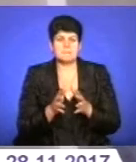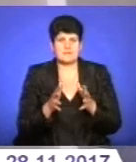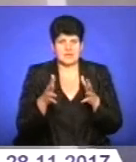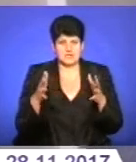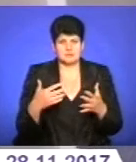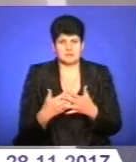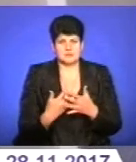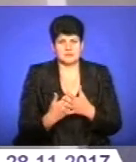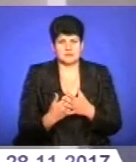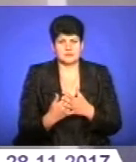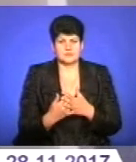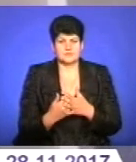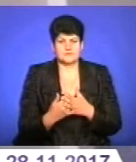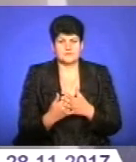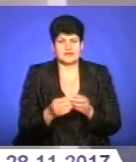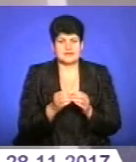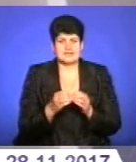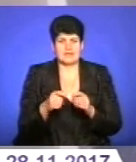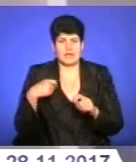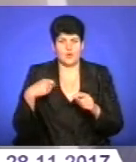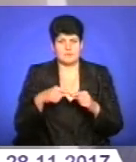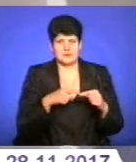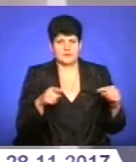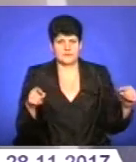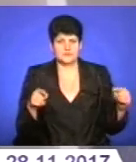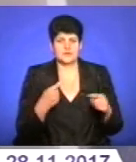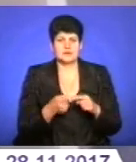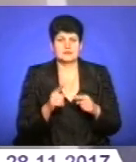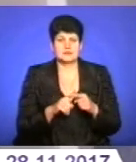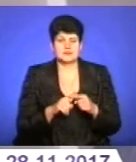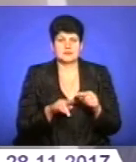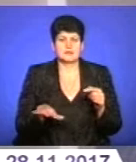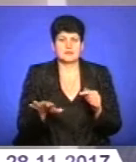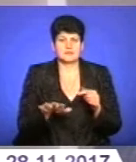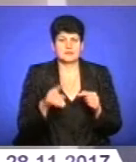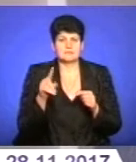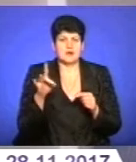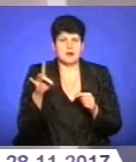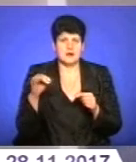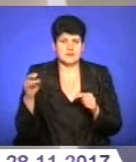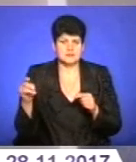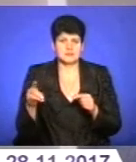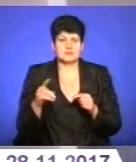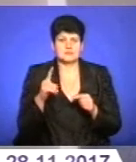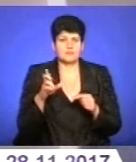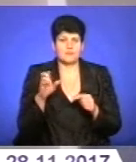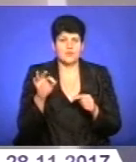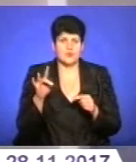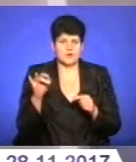від зовнішньої межі зони захисту 10 кілометрів. Сягає території не лише Збаразького, але і